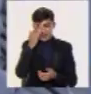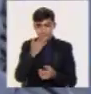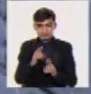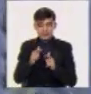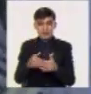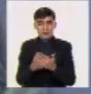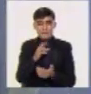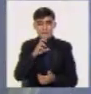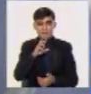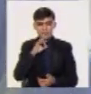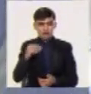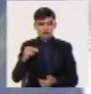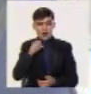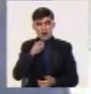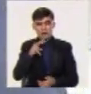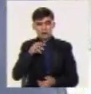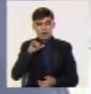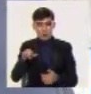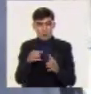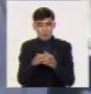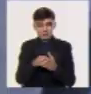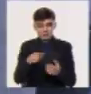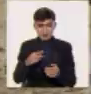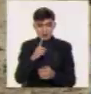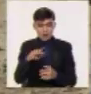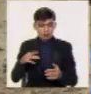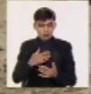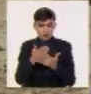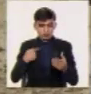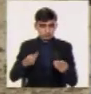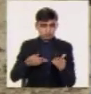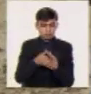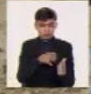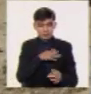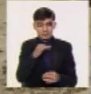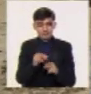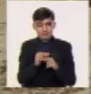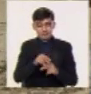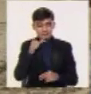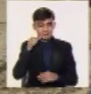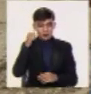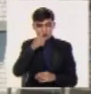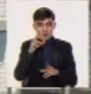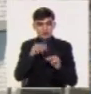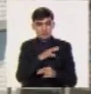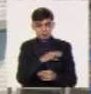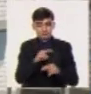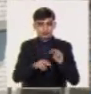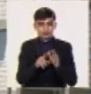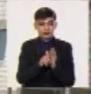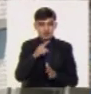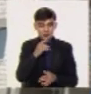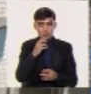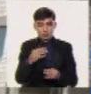Ақтау компаниясына миллионда бақша салғандар бүгінде шарасыз күйде отырғандарын айтады. Компания құрылысты былтыр бастауға уәде берген, бірақ